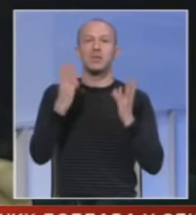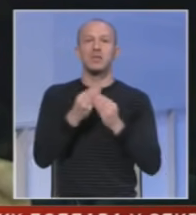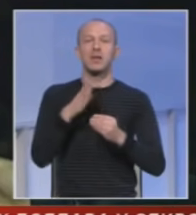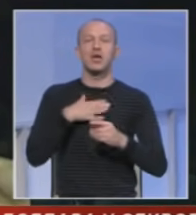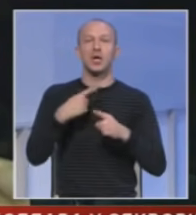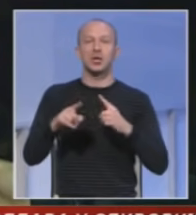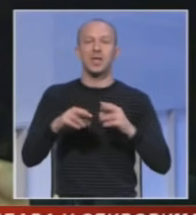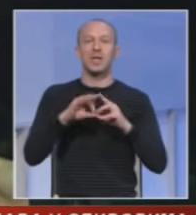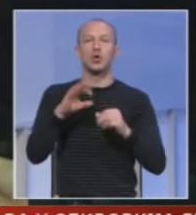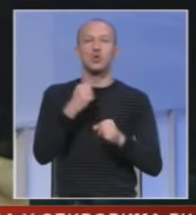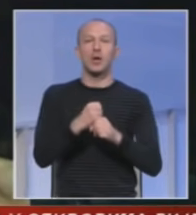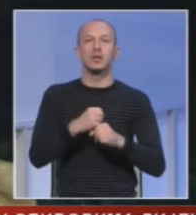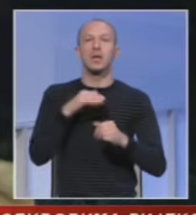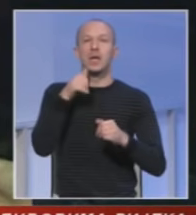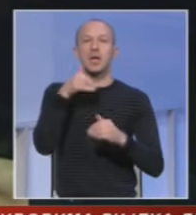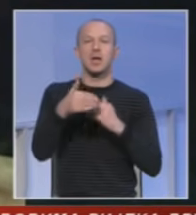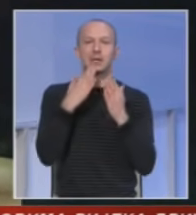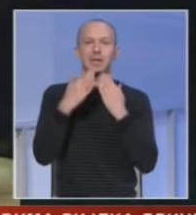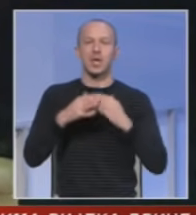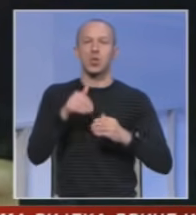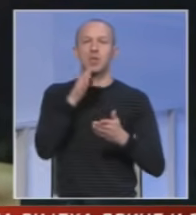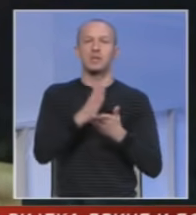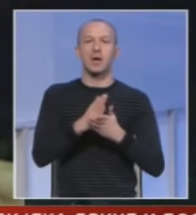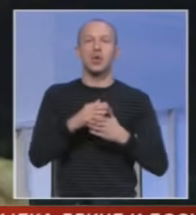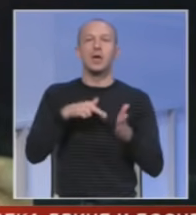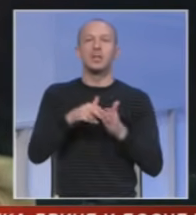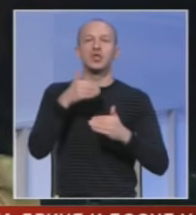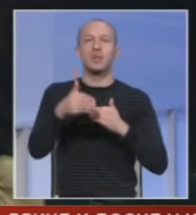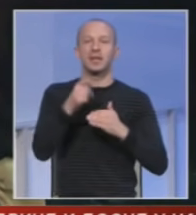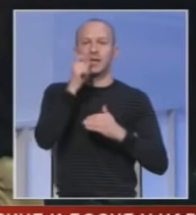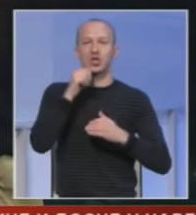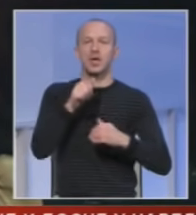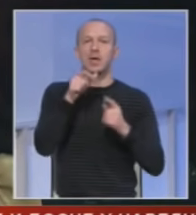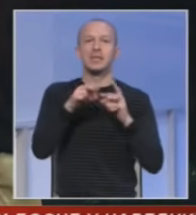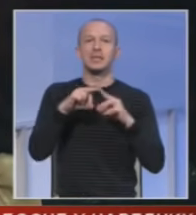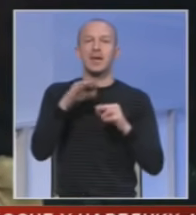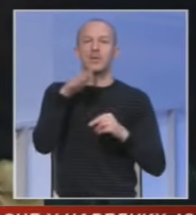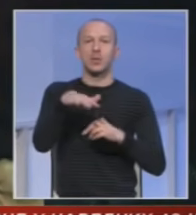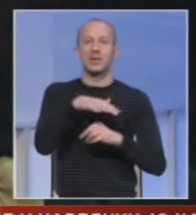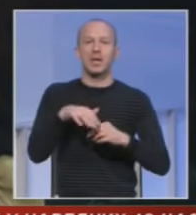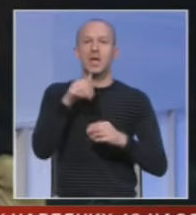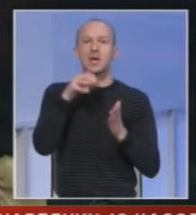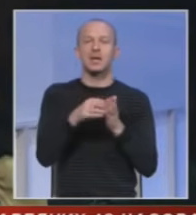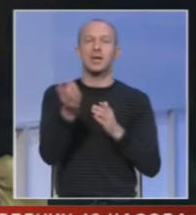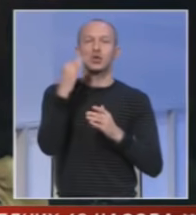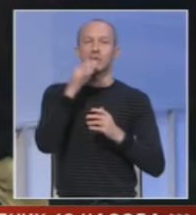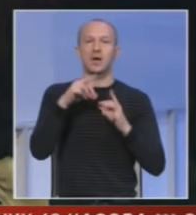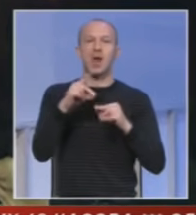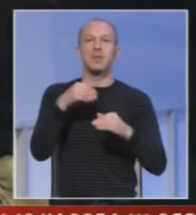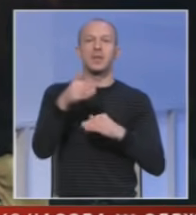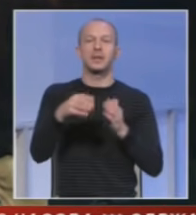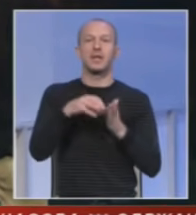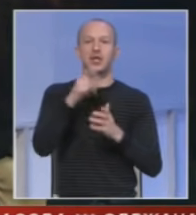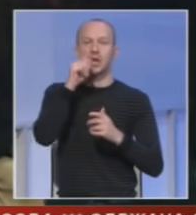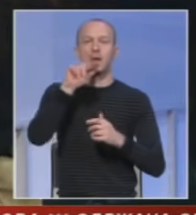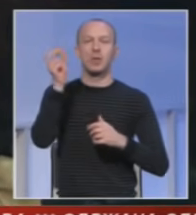naše nedostatke, a to ćemo i raditi na ovom sastanku i svakako izaći pred građane i Sarajevsko-Romanijske regije, odnosno grada Istočno Sarajeva, ali i pred građane